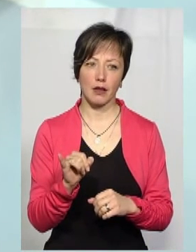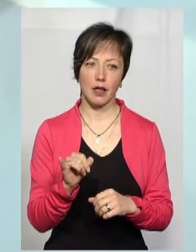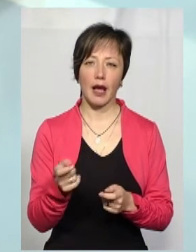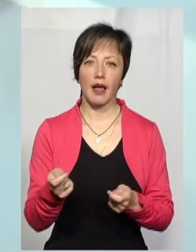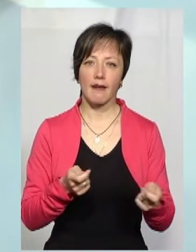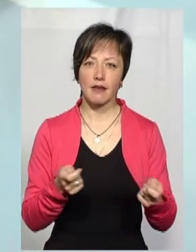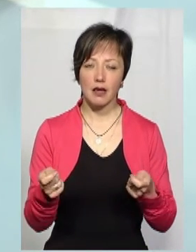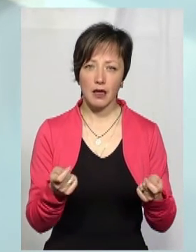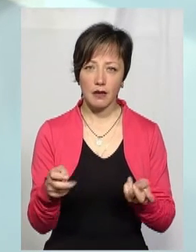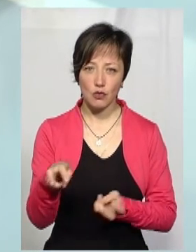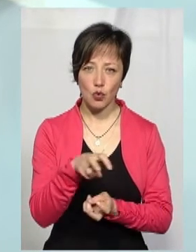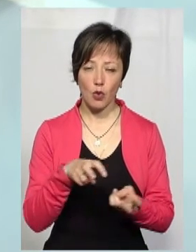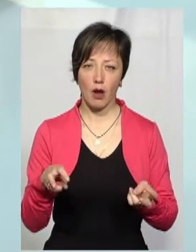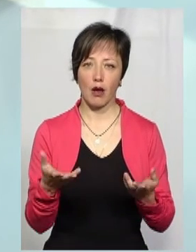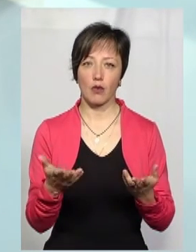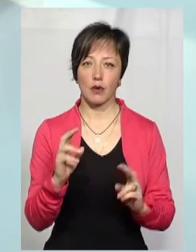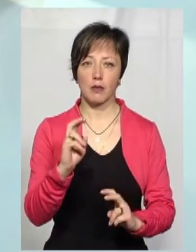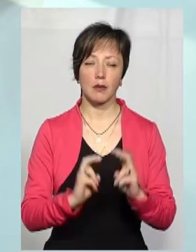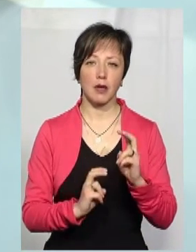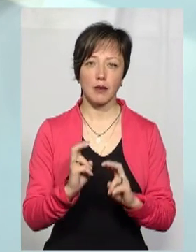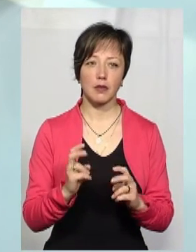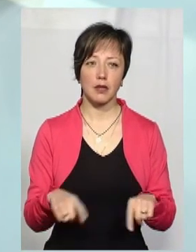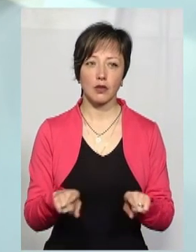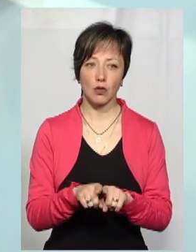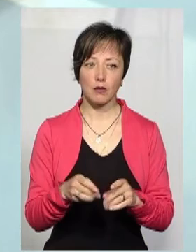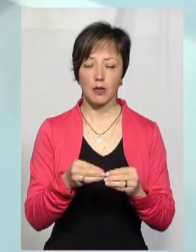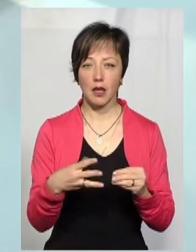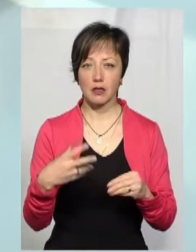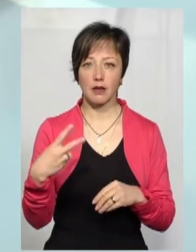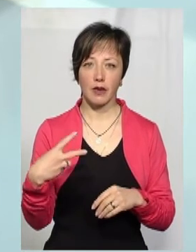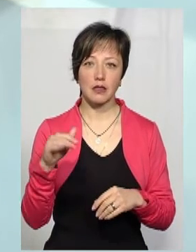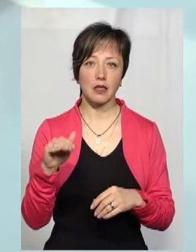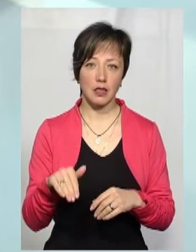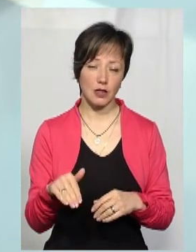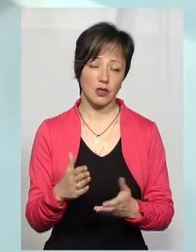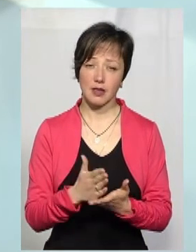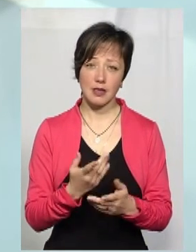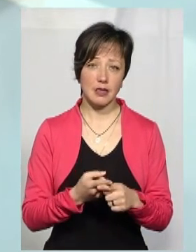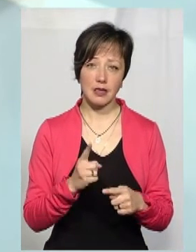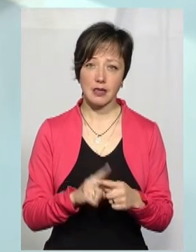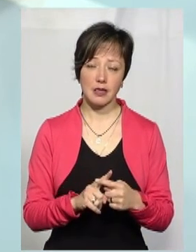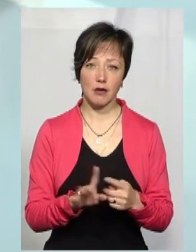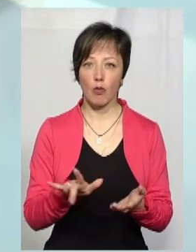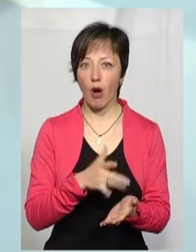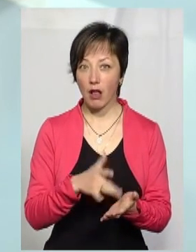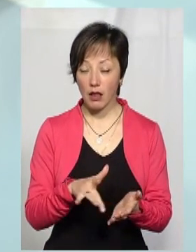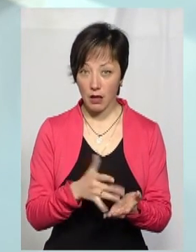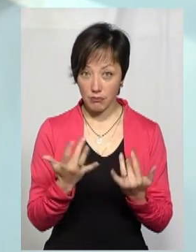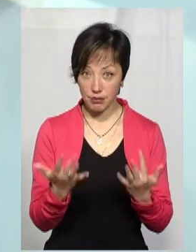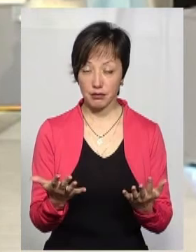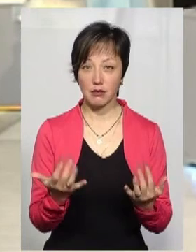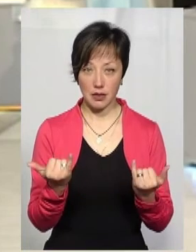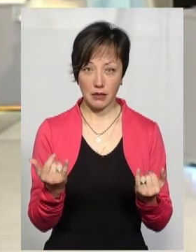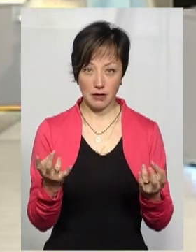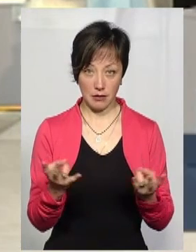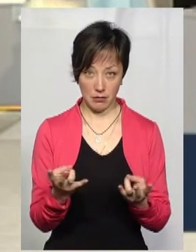шукають, ну, керівників шукають підприємств, теж там 15-20 тисяч є. Ну, це, як правило, бухгалтерів шукають. Там, ну,